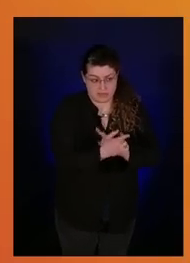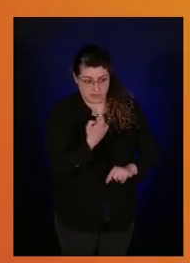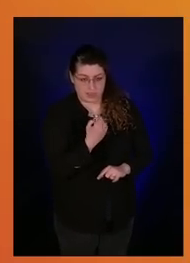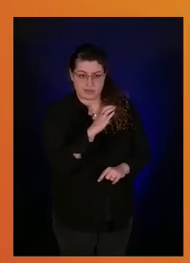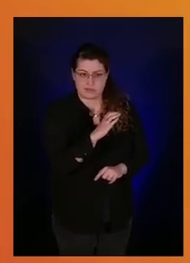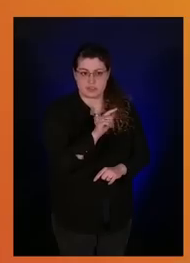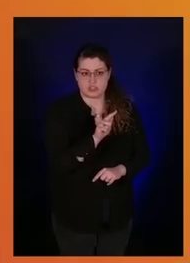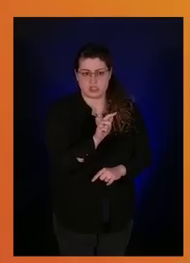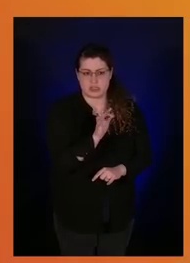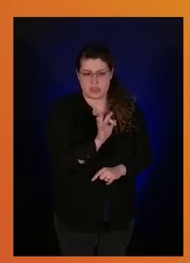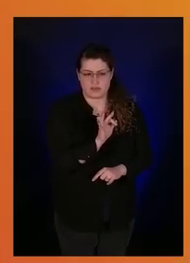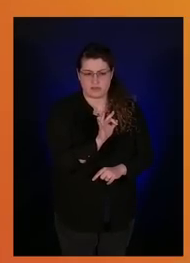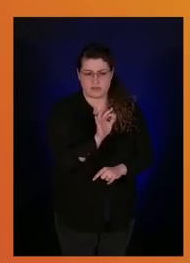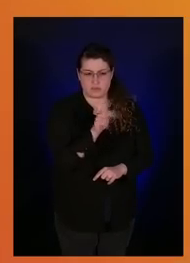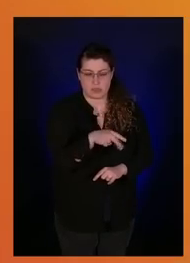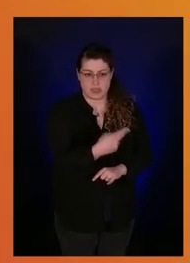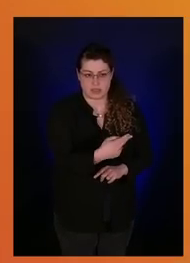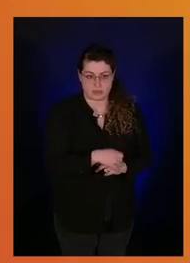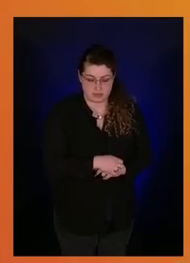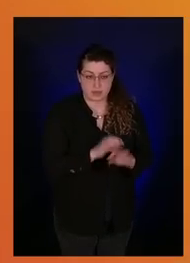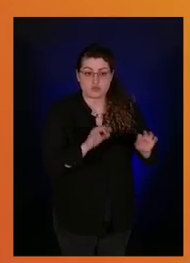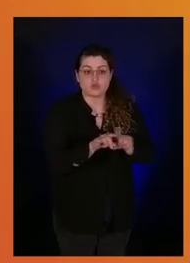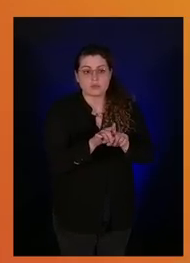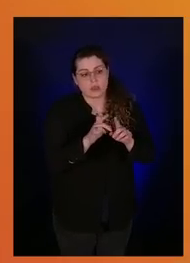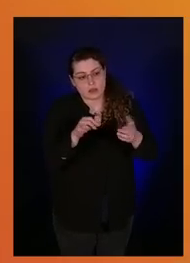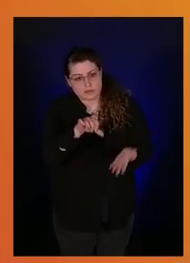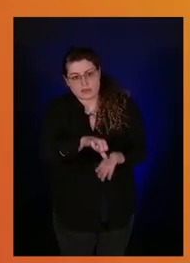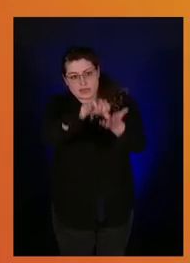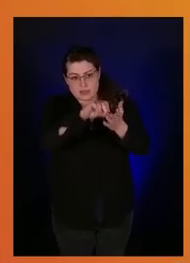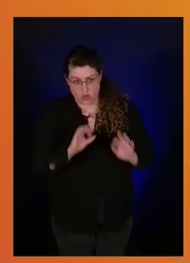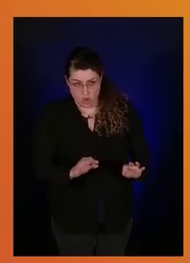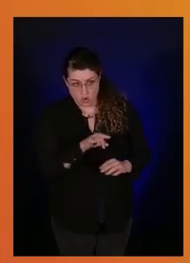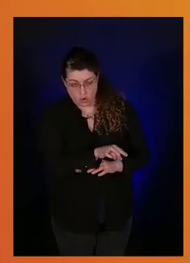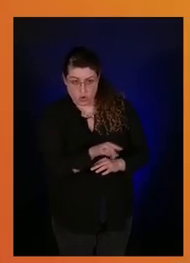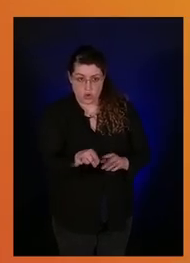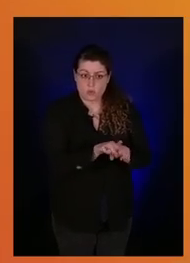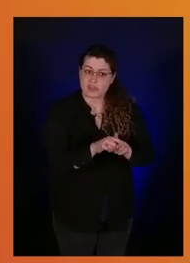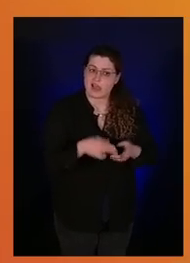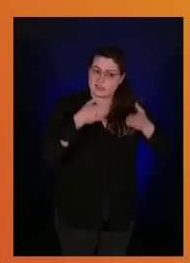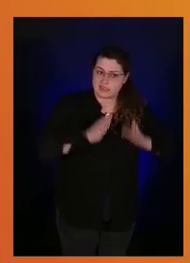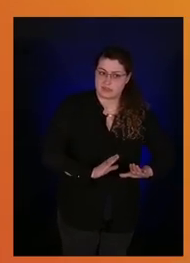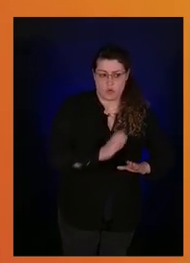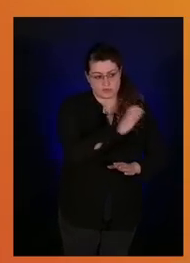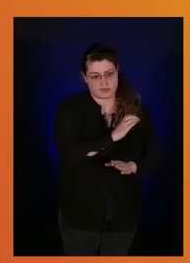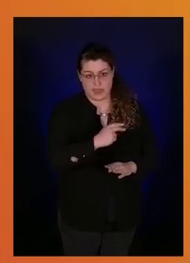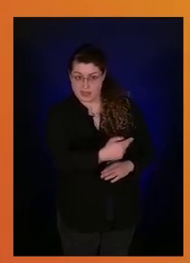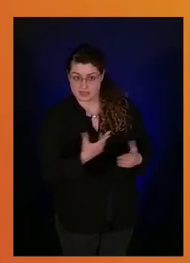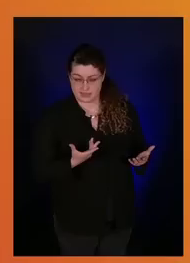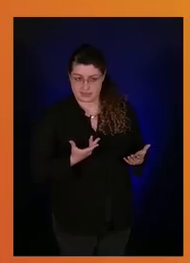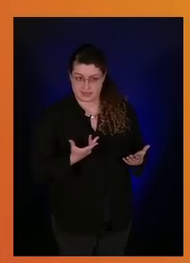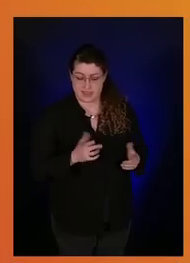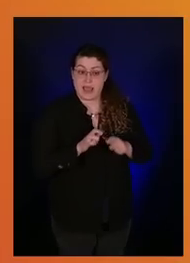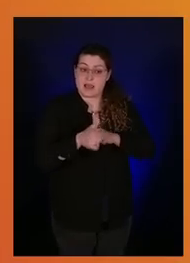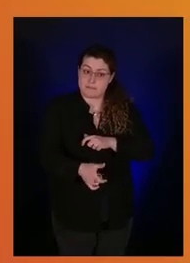GFPN dont la Confédération est le centralisateur. Et par des décisions de CCN, eh bien, il y